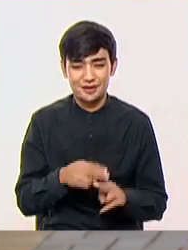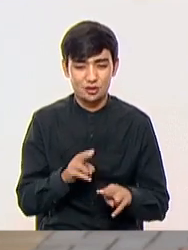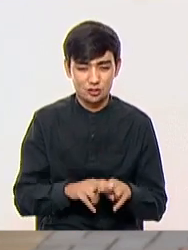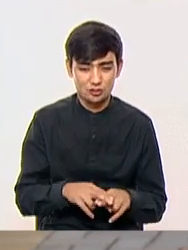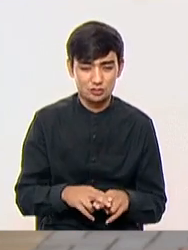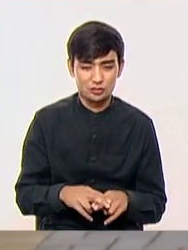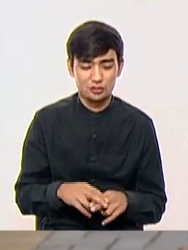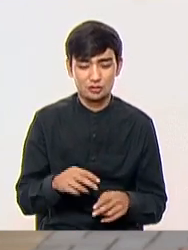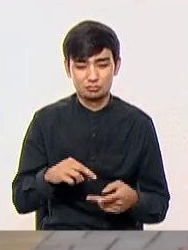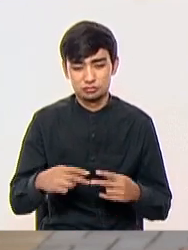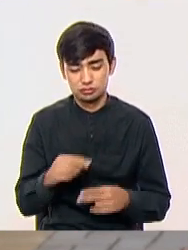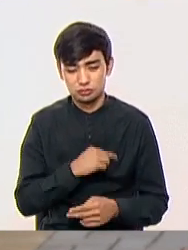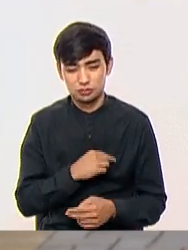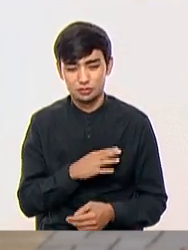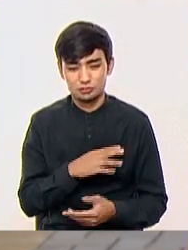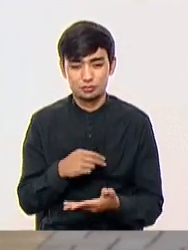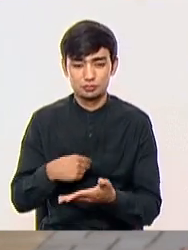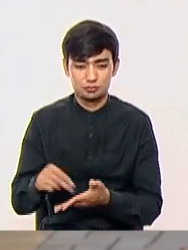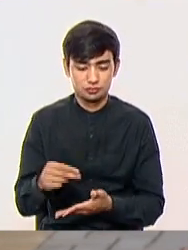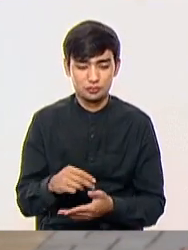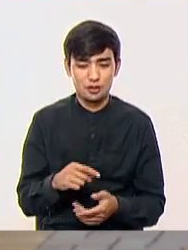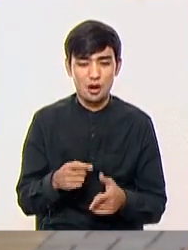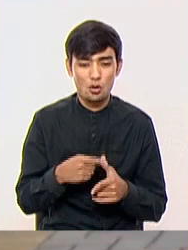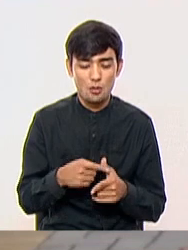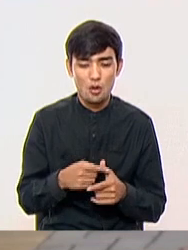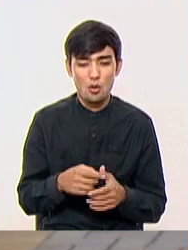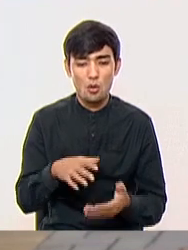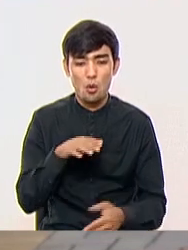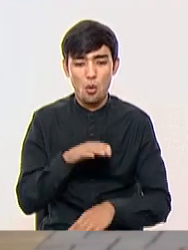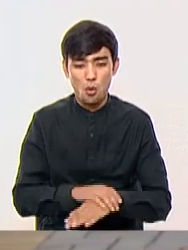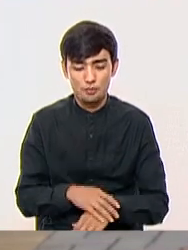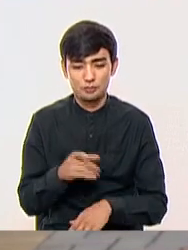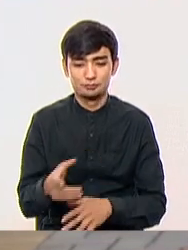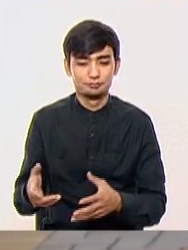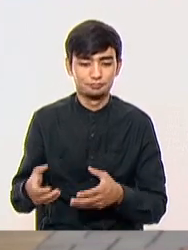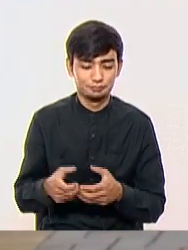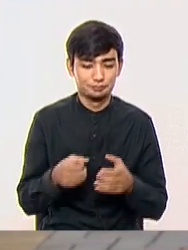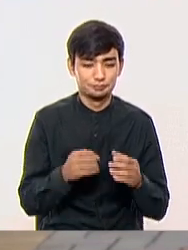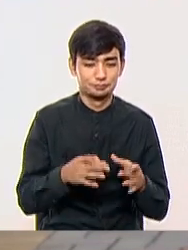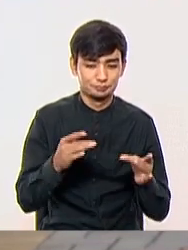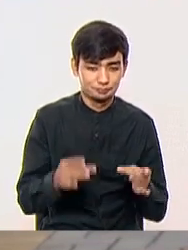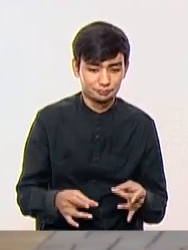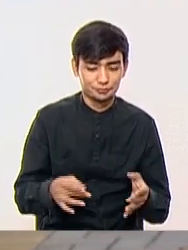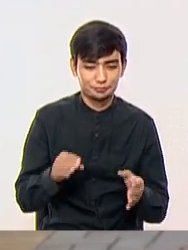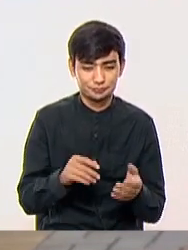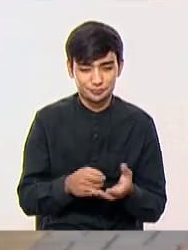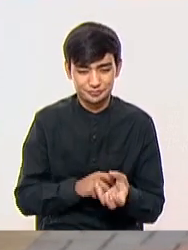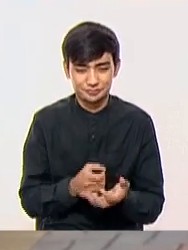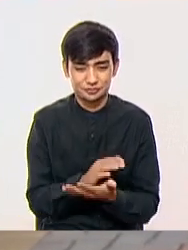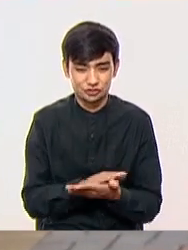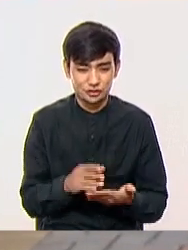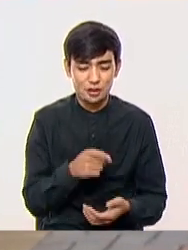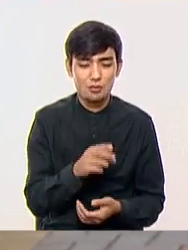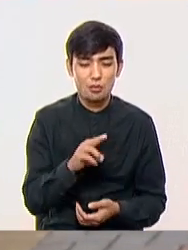выполняют какую-то работу. То есть закупают картофель оптом, сортируют его, упаковывают и так далее. То есть фактически это уже не